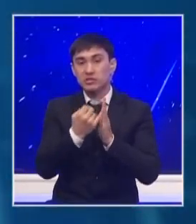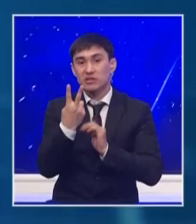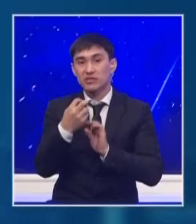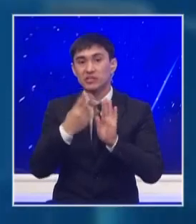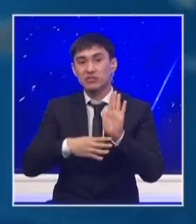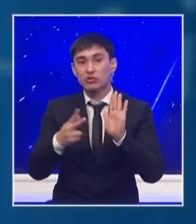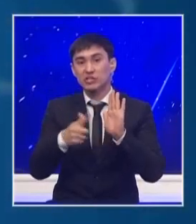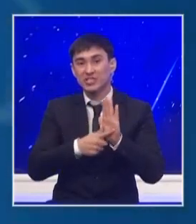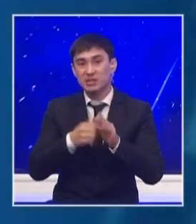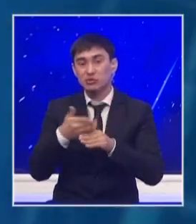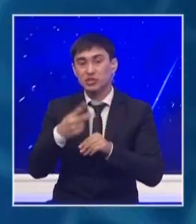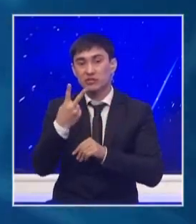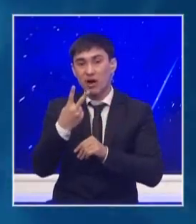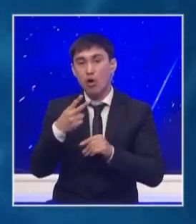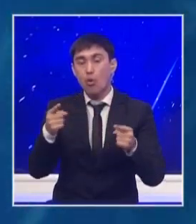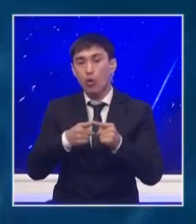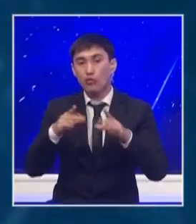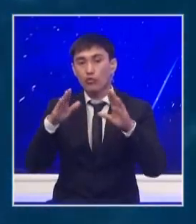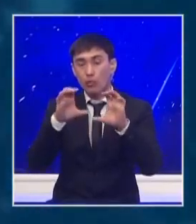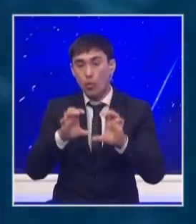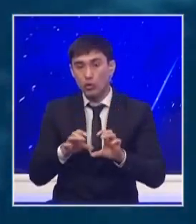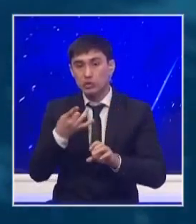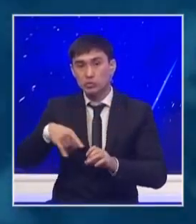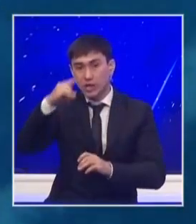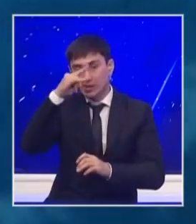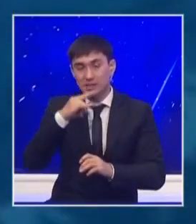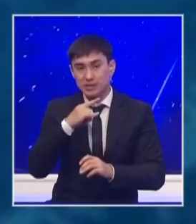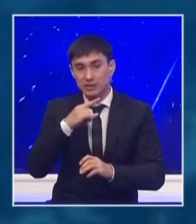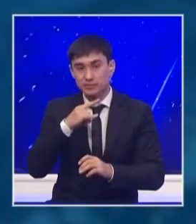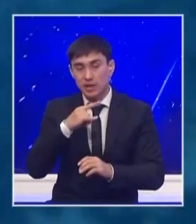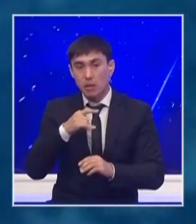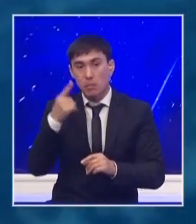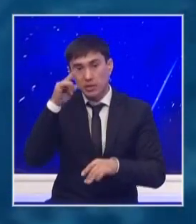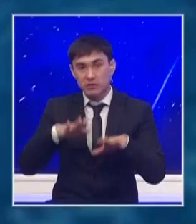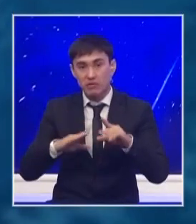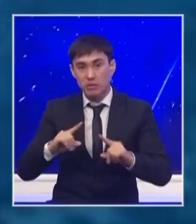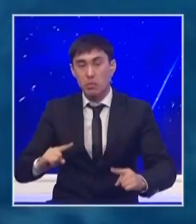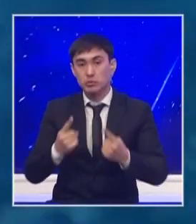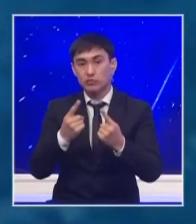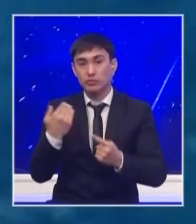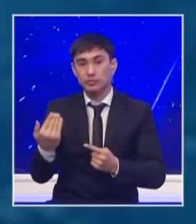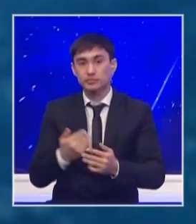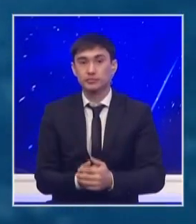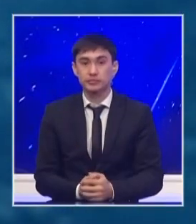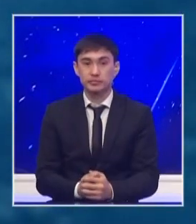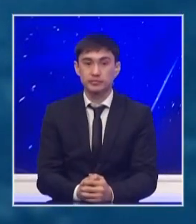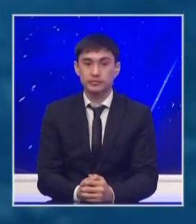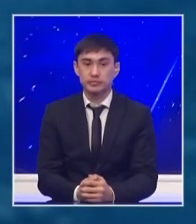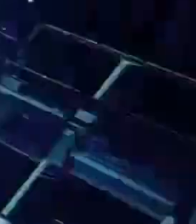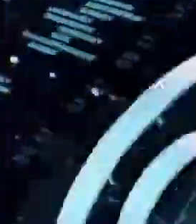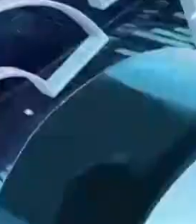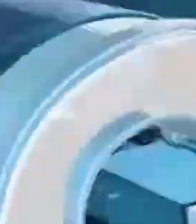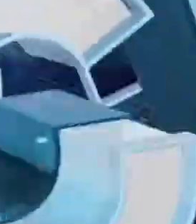297 часть C2 Уголовного кодекса Республики Казахстан подозреваемый помещен под стражу